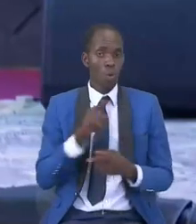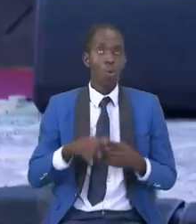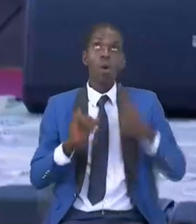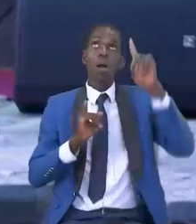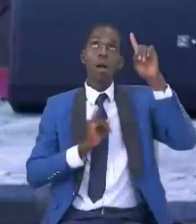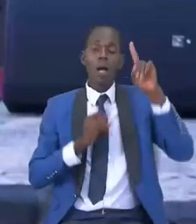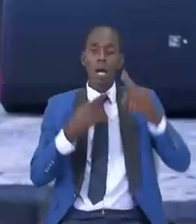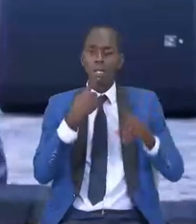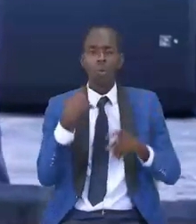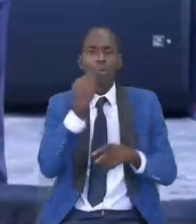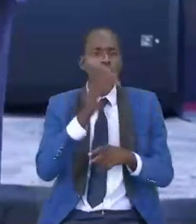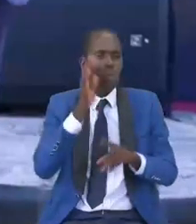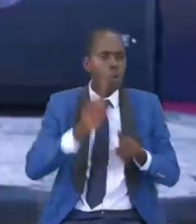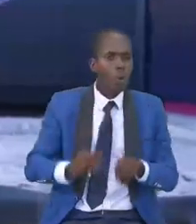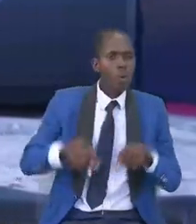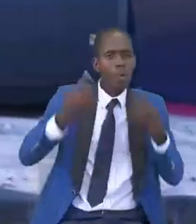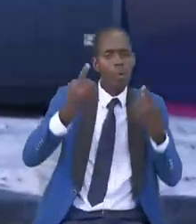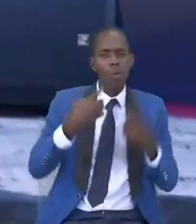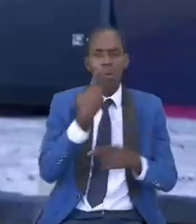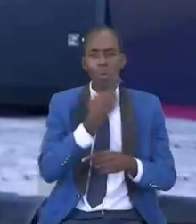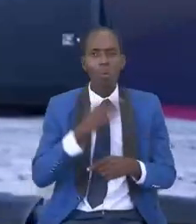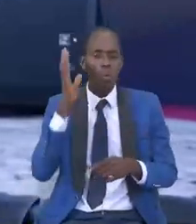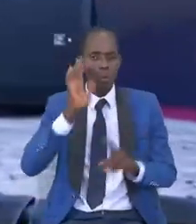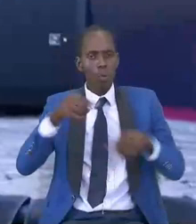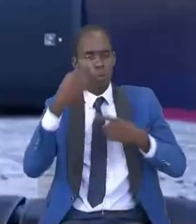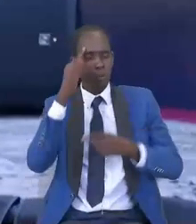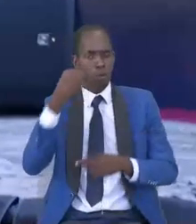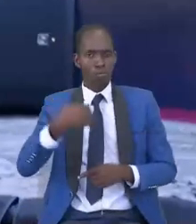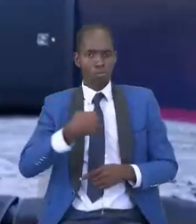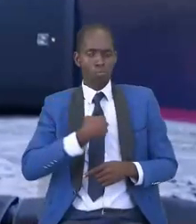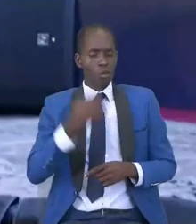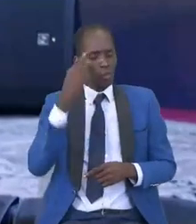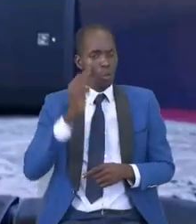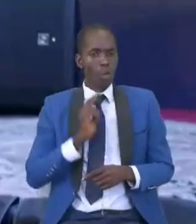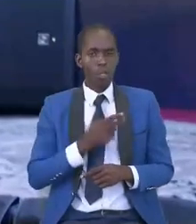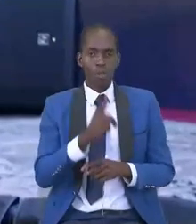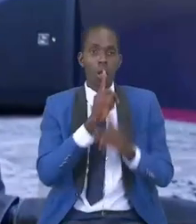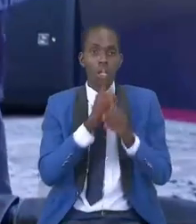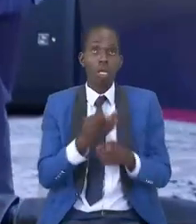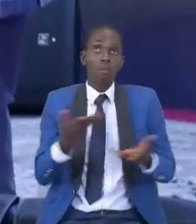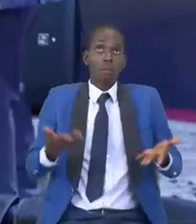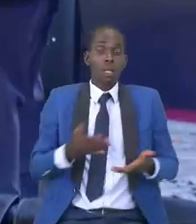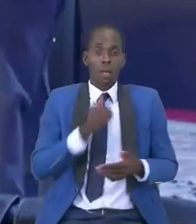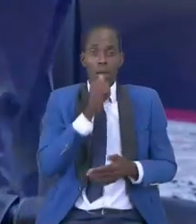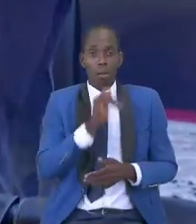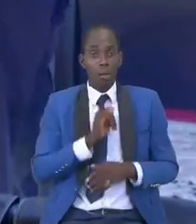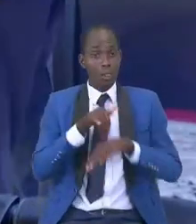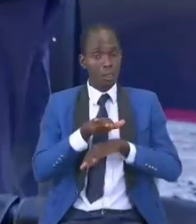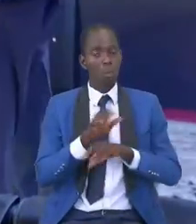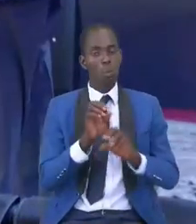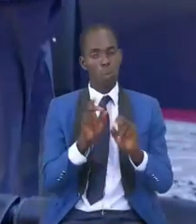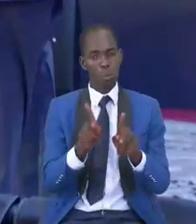l'appel. Quand j'ai dit qui ira pour nous ou qui marchera pour nous, tu as dit, me voici,